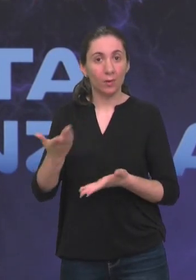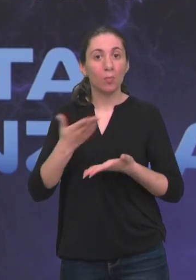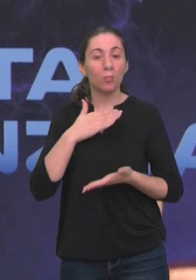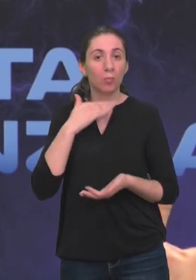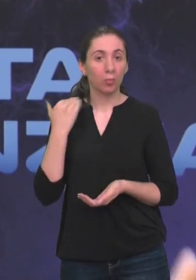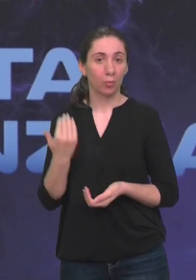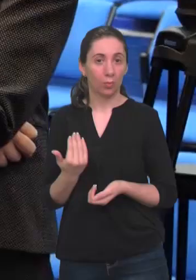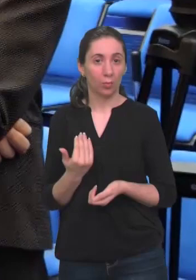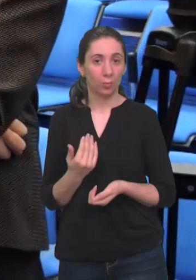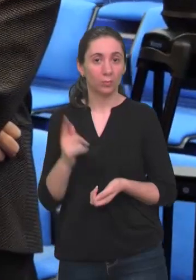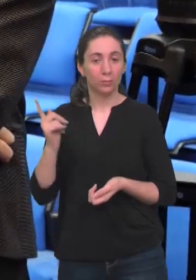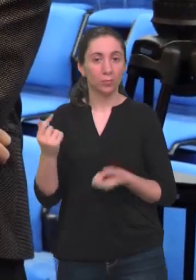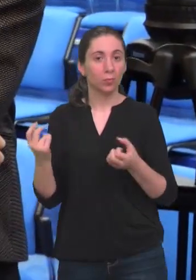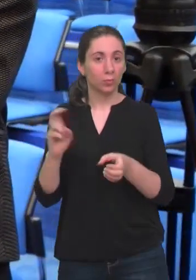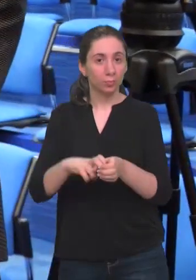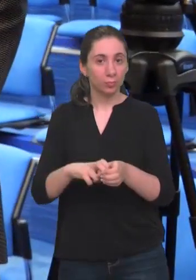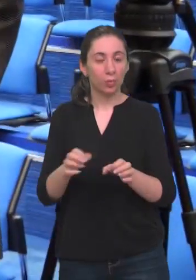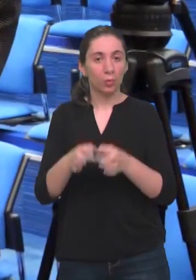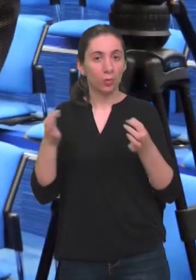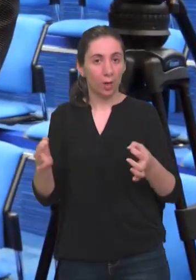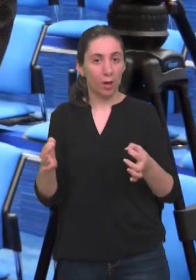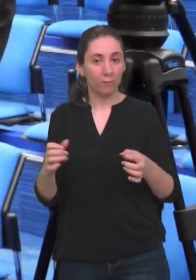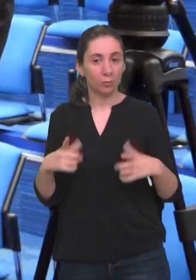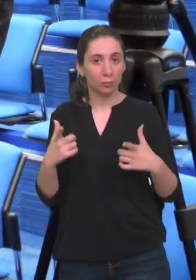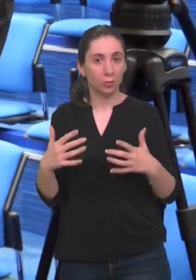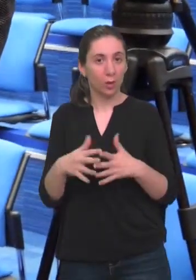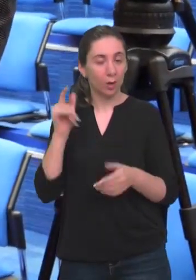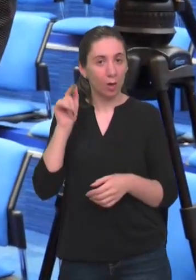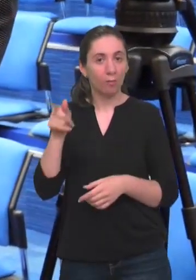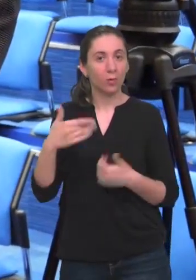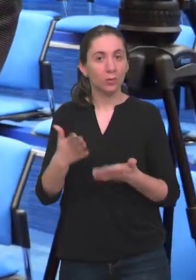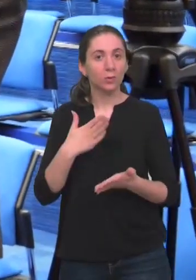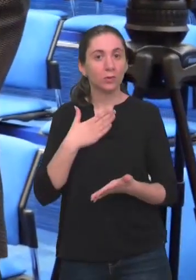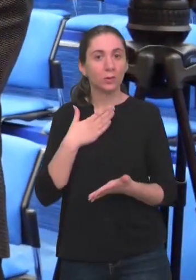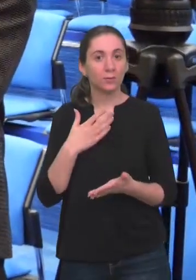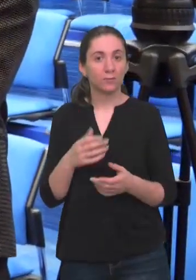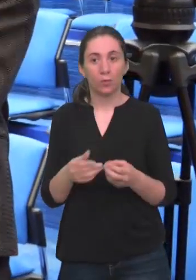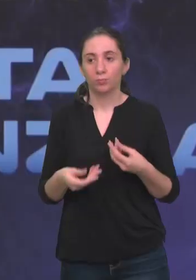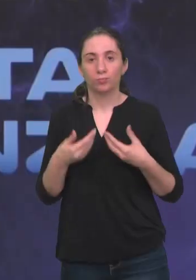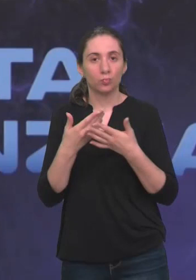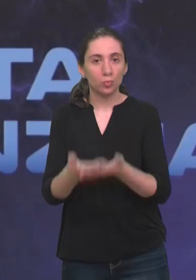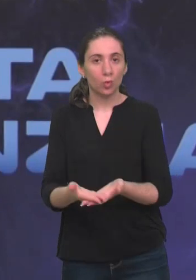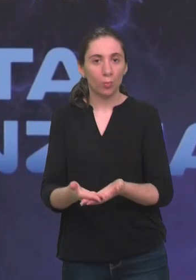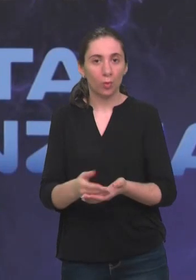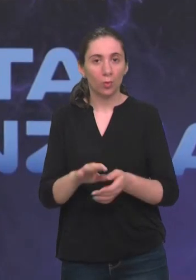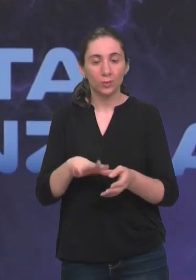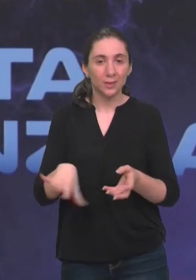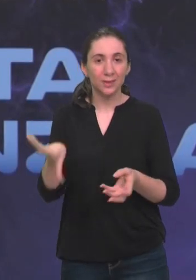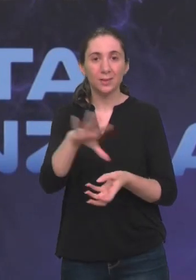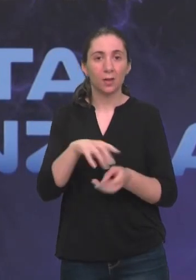puno. Sudjelujući u javnom životu grada Karlovca, oni daju svoj neprikosoveni doprinos cijeloj